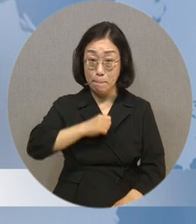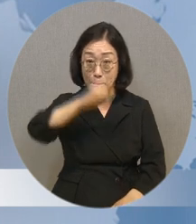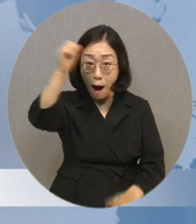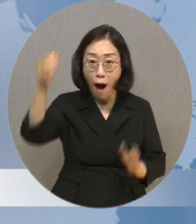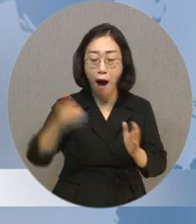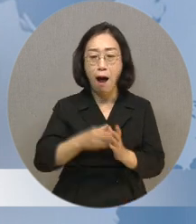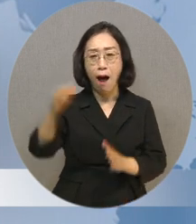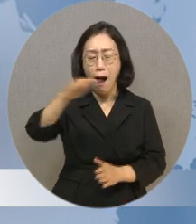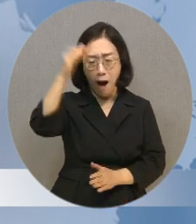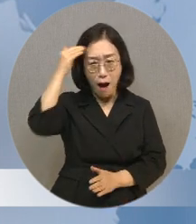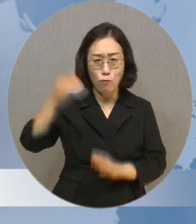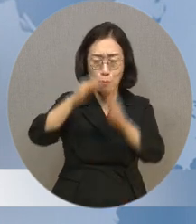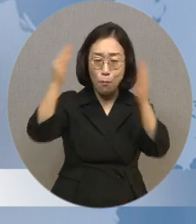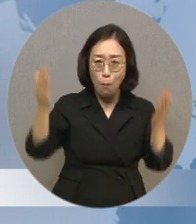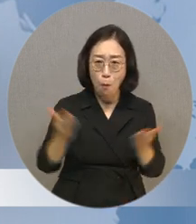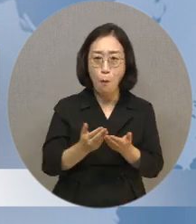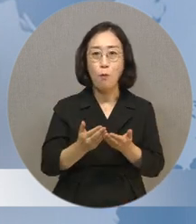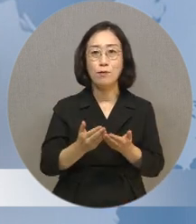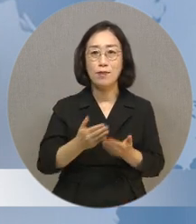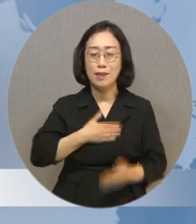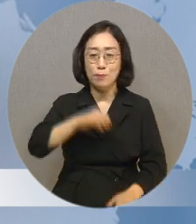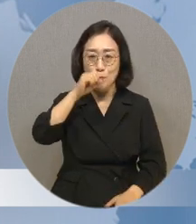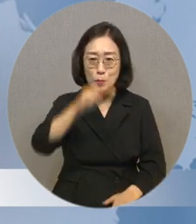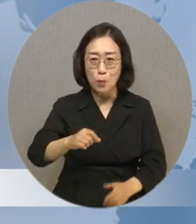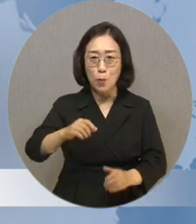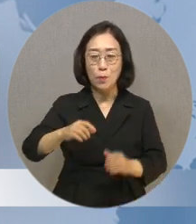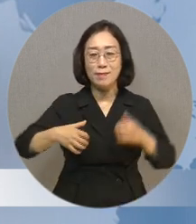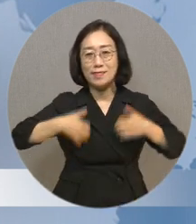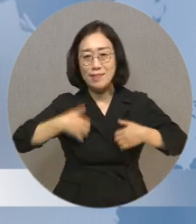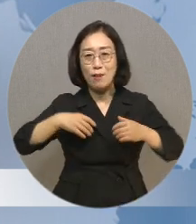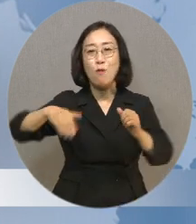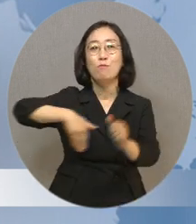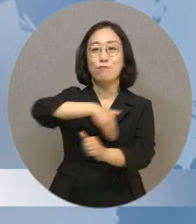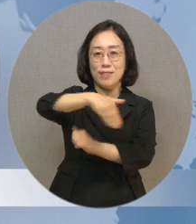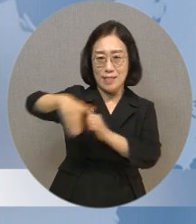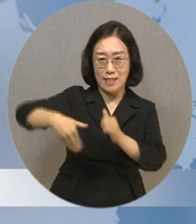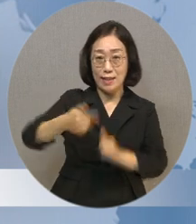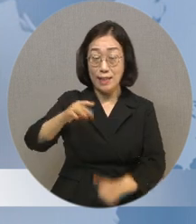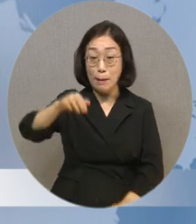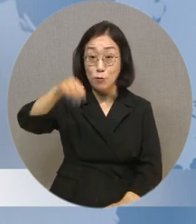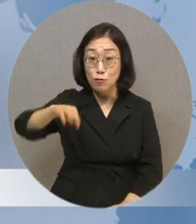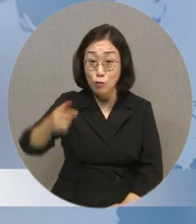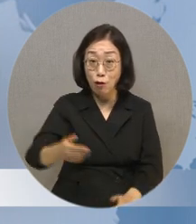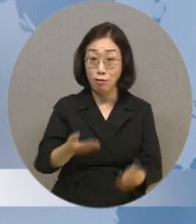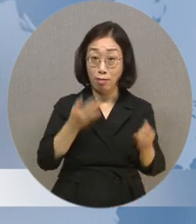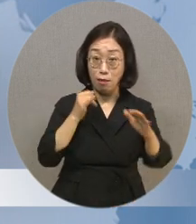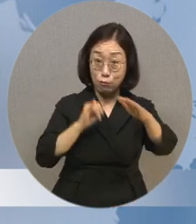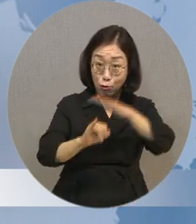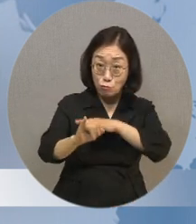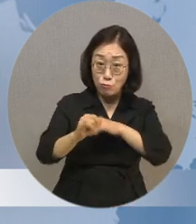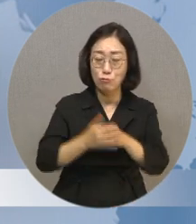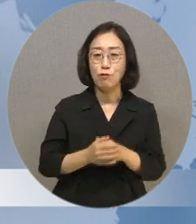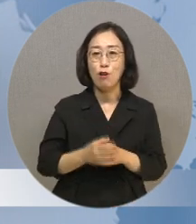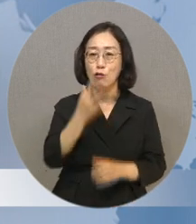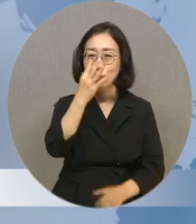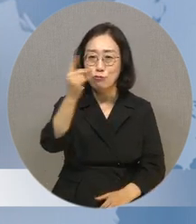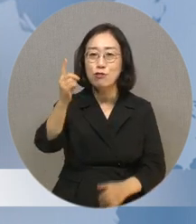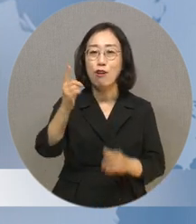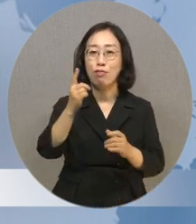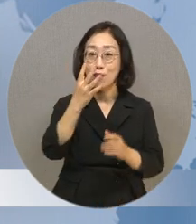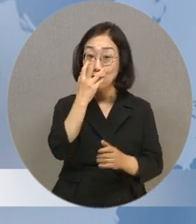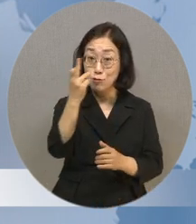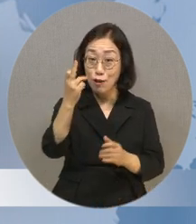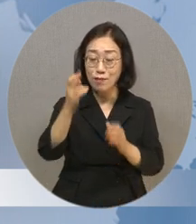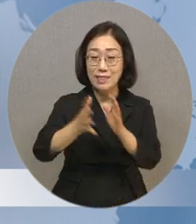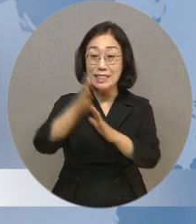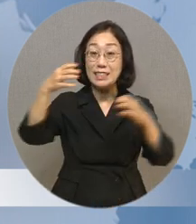대한민국을 한바탕 떠들썩하게 했었죠. 그중 남수현 선수는 순천시청 양궁팀 창단 27년 만에